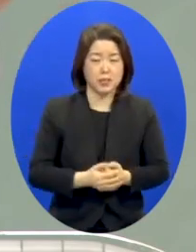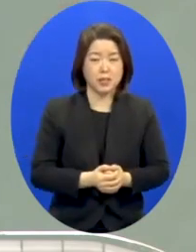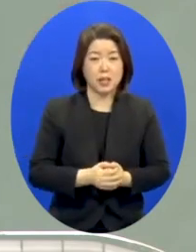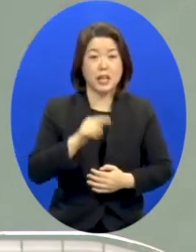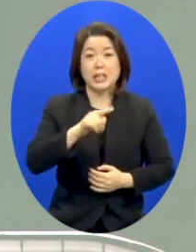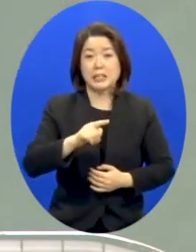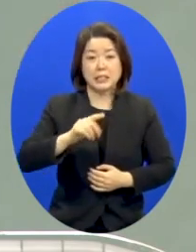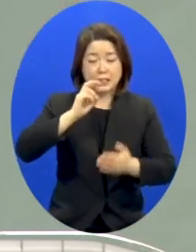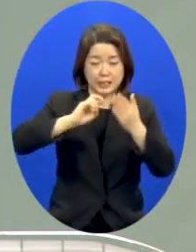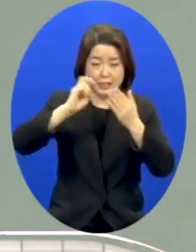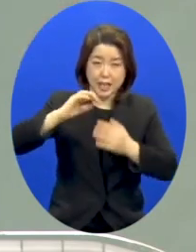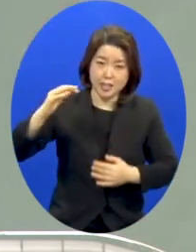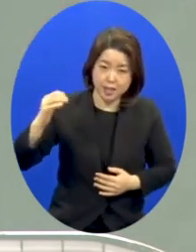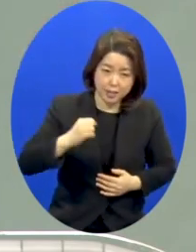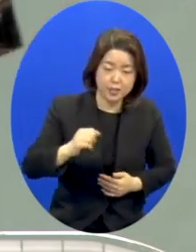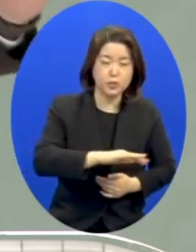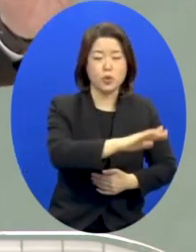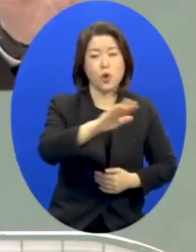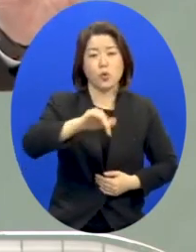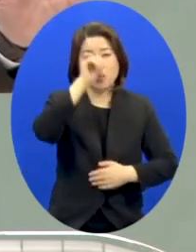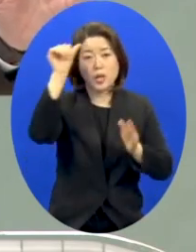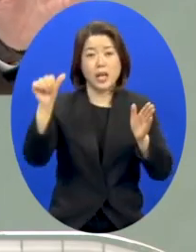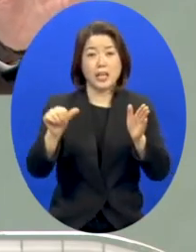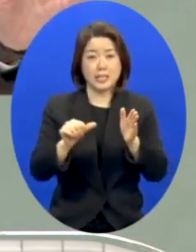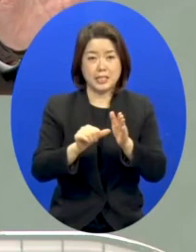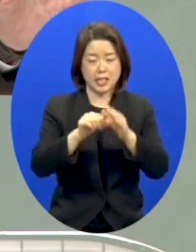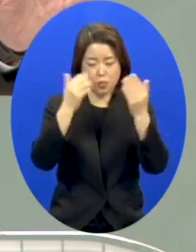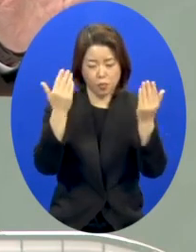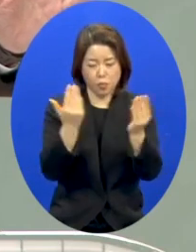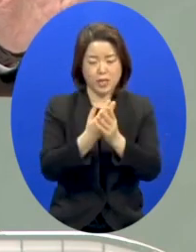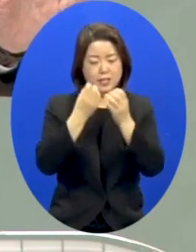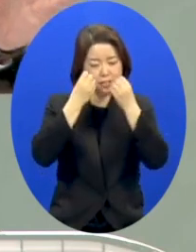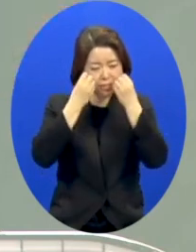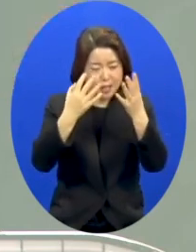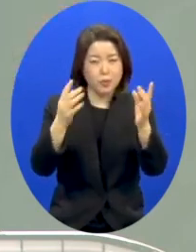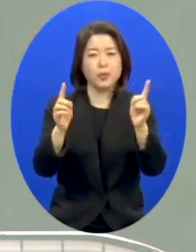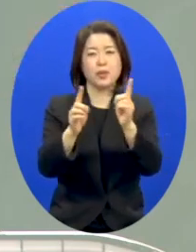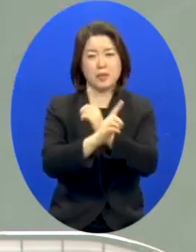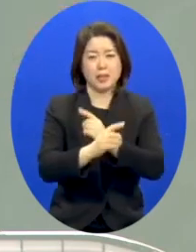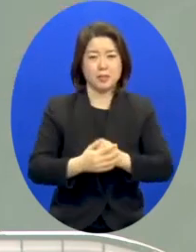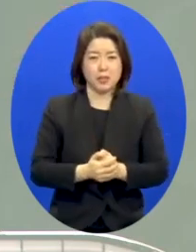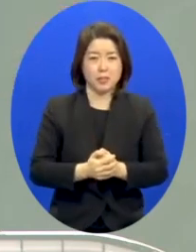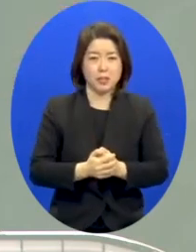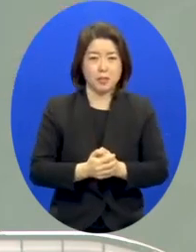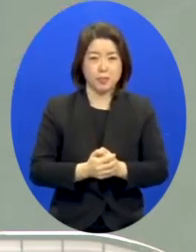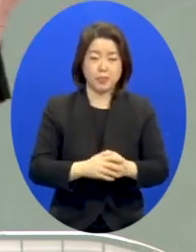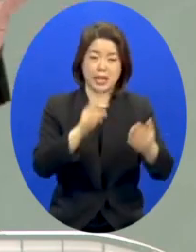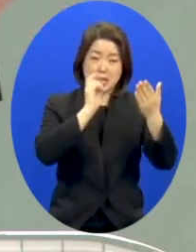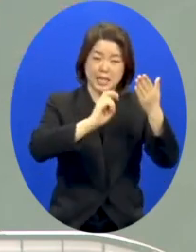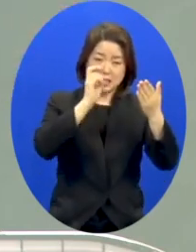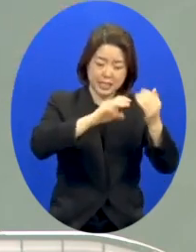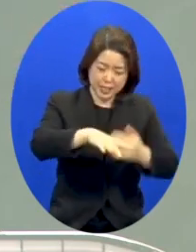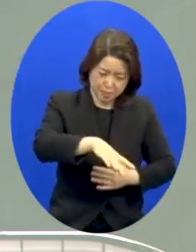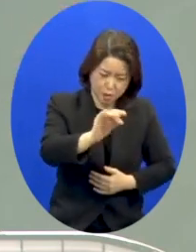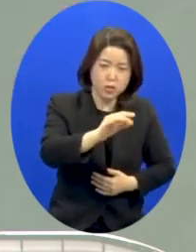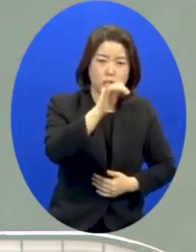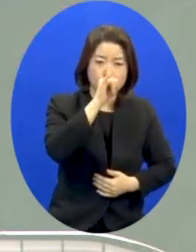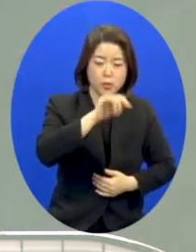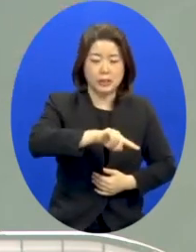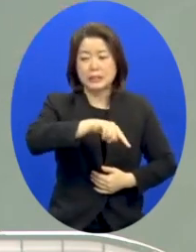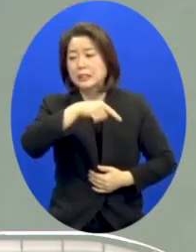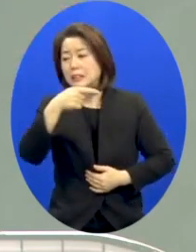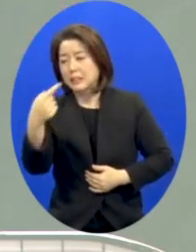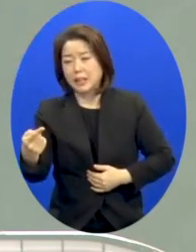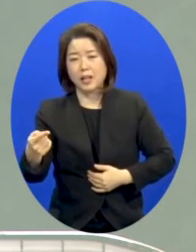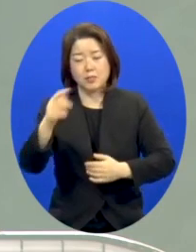찬양으로 우리 인생은 완전히 새로워진 은 거에요 찬양이 먼저 있고 인생이 바뀌는 것입니다